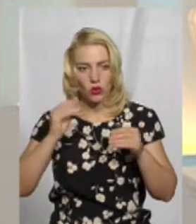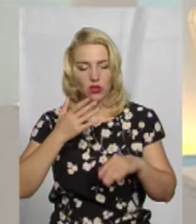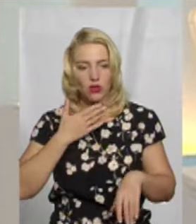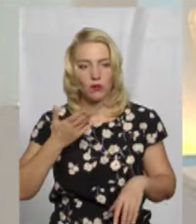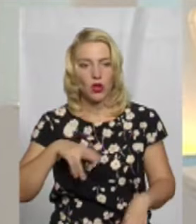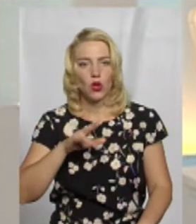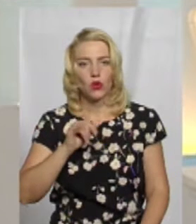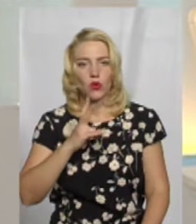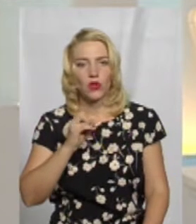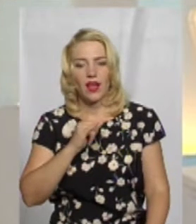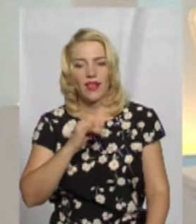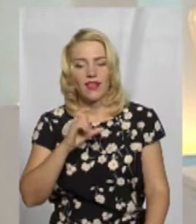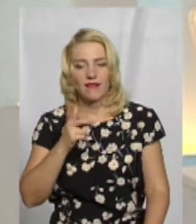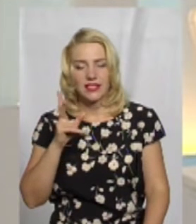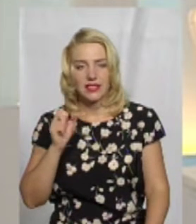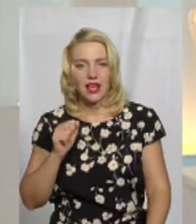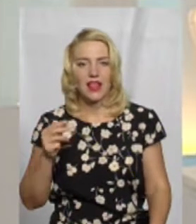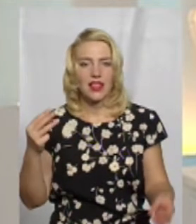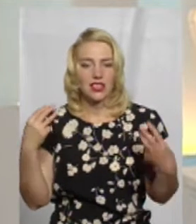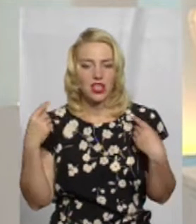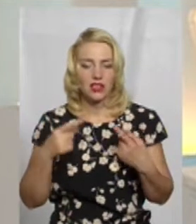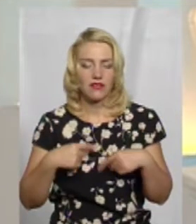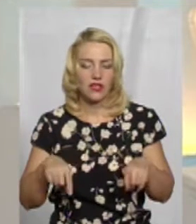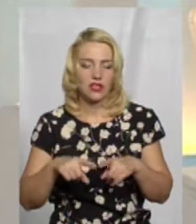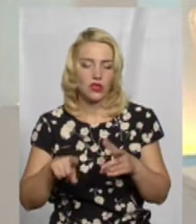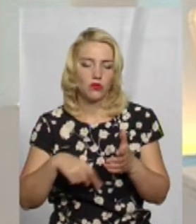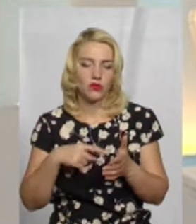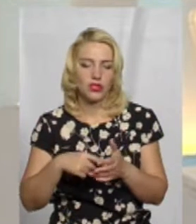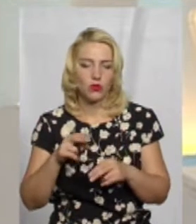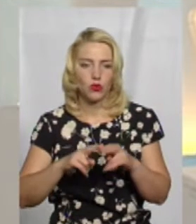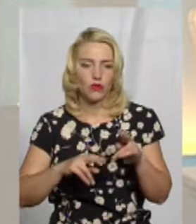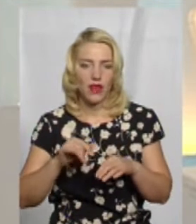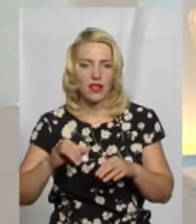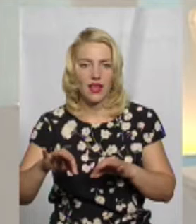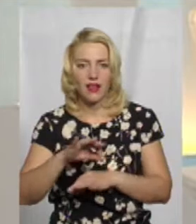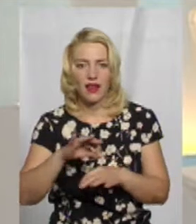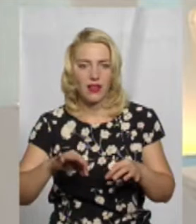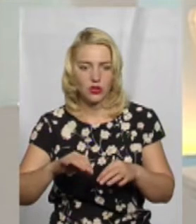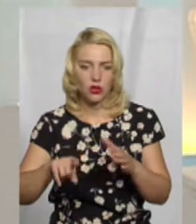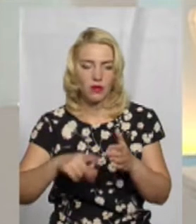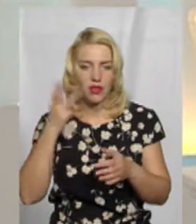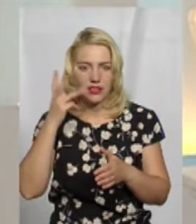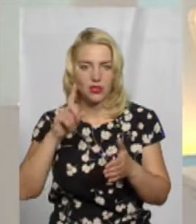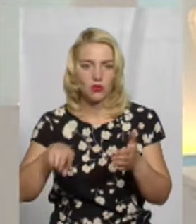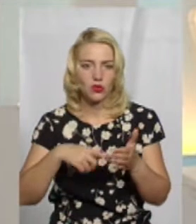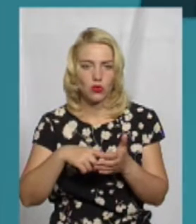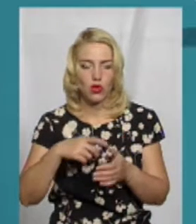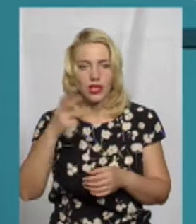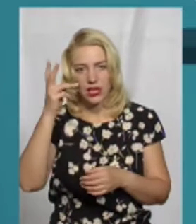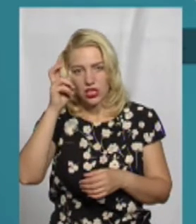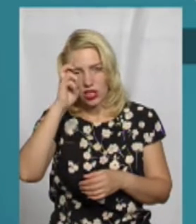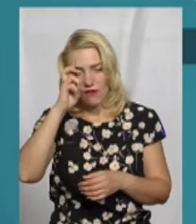Ірини Дунаєвської, начальниці відділу містобудування та архітектури Хмельницької обласної державної адміністрації. Почуємо,